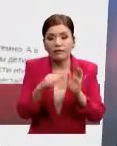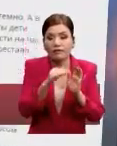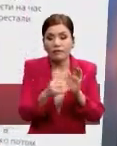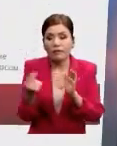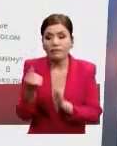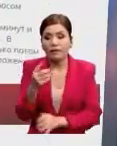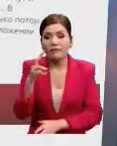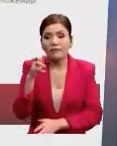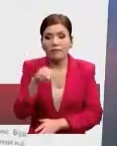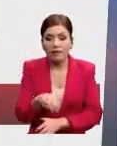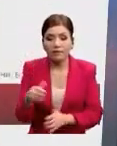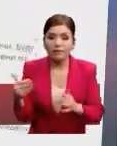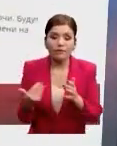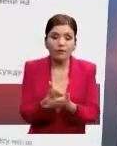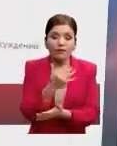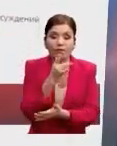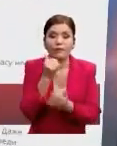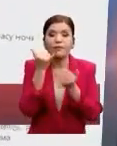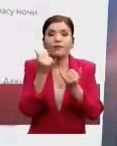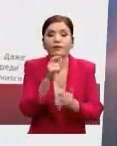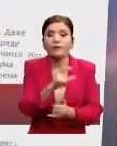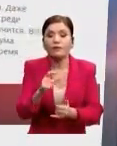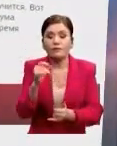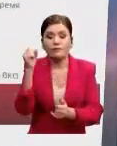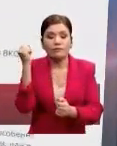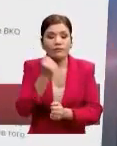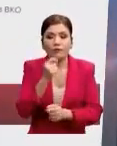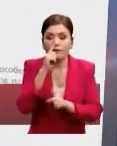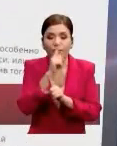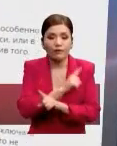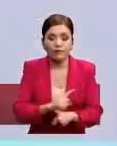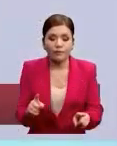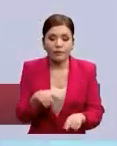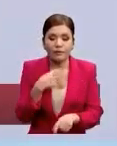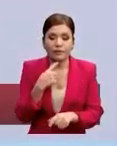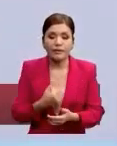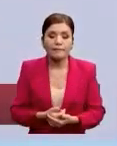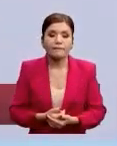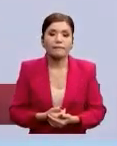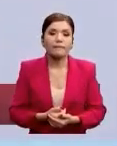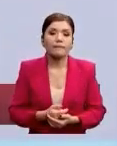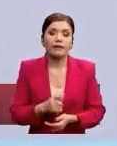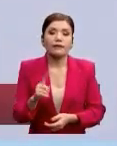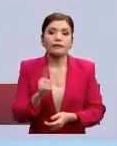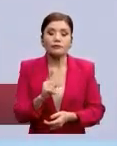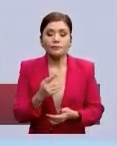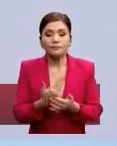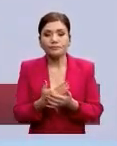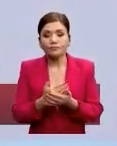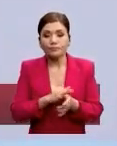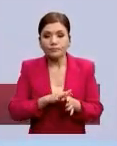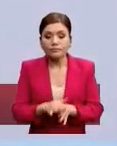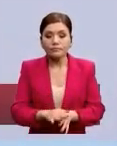на 1 марта. Новое время для людей не будет шоковым, считают эксперты. Для того, чтобы